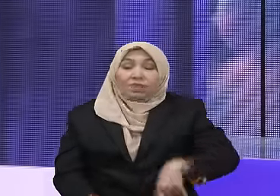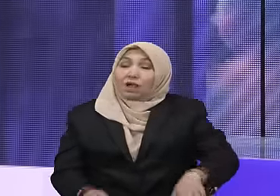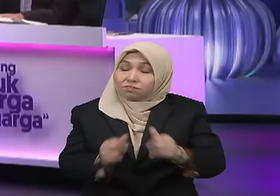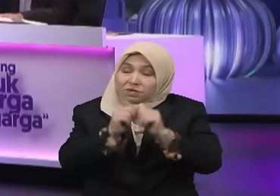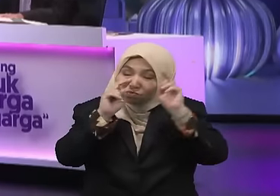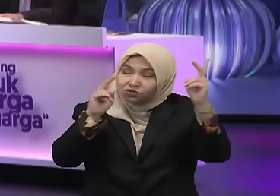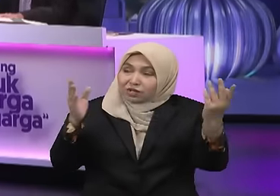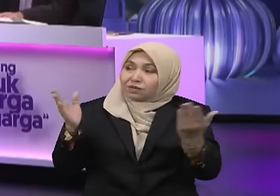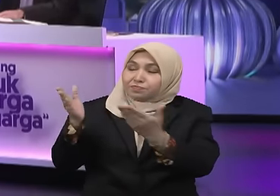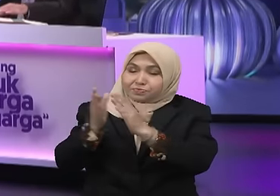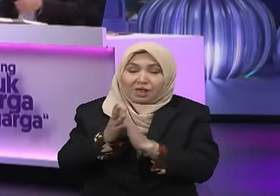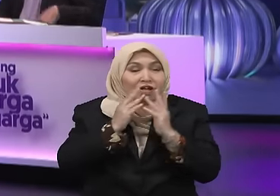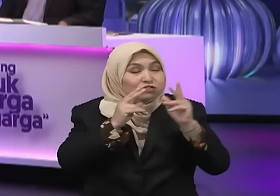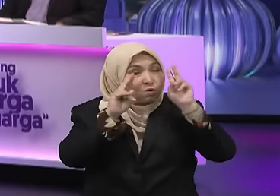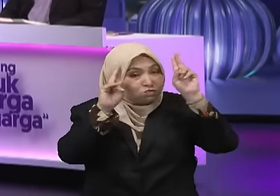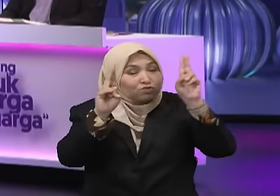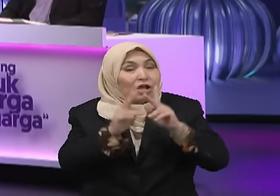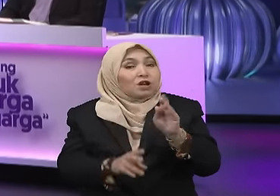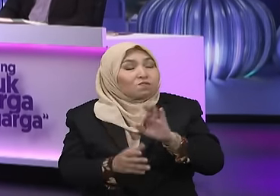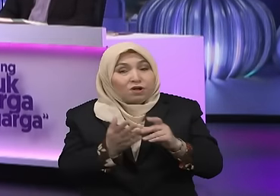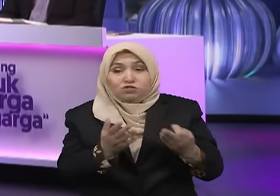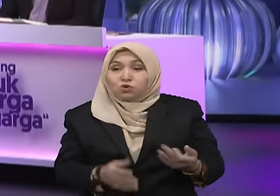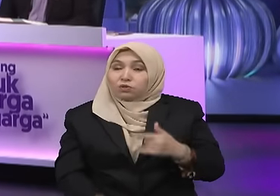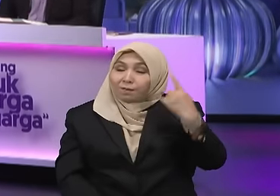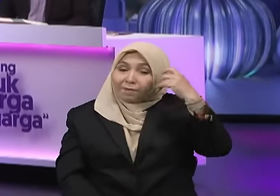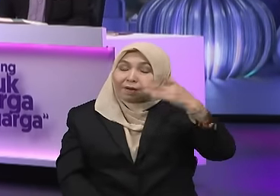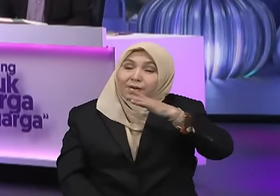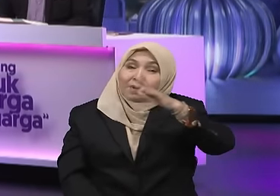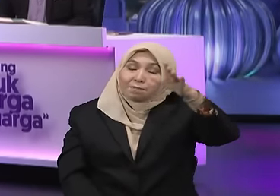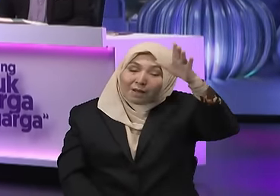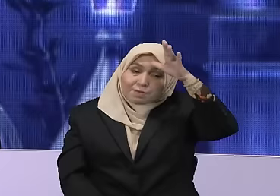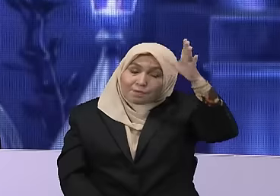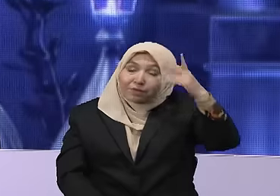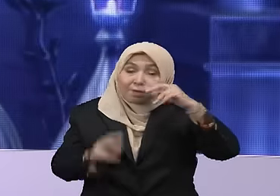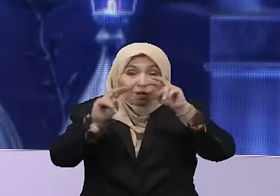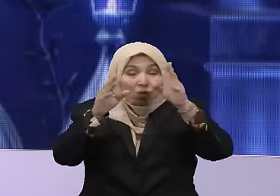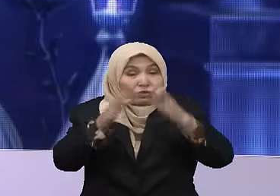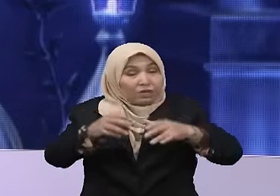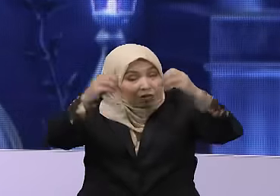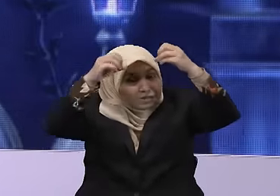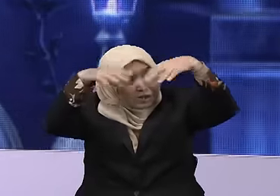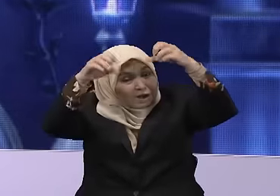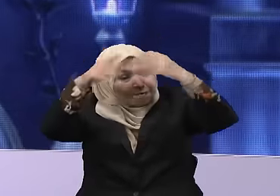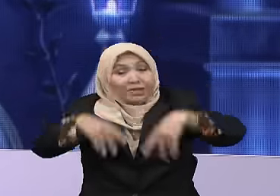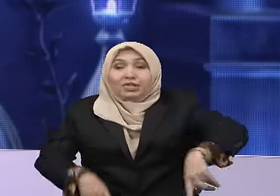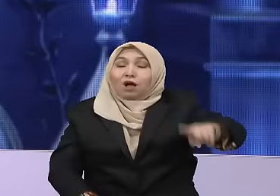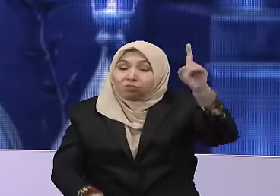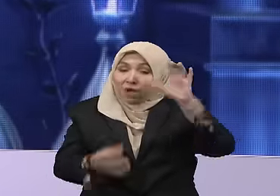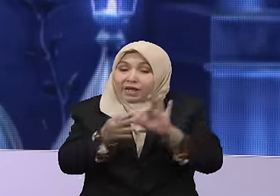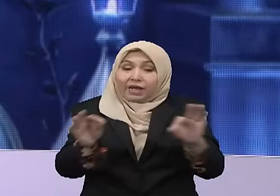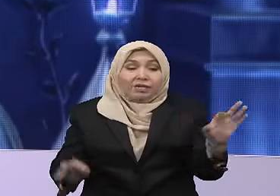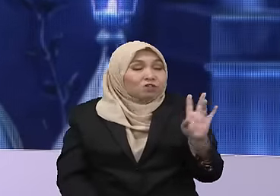Ustaz Tarmizi. Terima kasih kepada Ustaz Fazrul, tuan-tuan dan puan-puan, ibu-ibu, ayah-ayah, penonton yang dirahmati Allah Subhanahu Wa Taala. Ayat